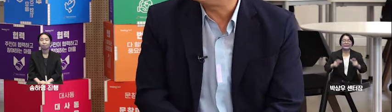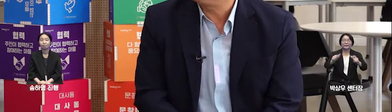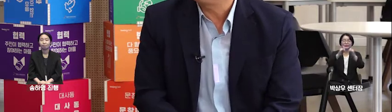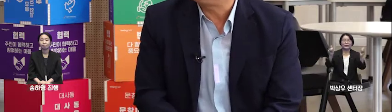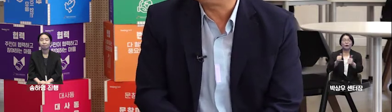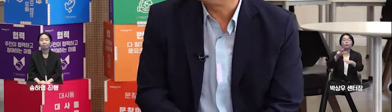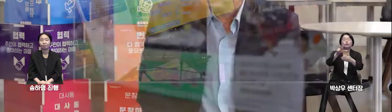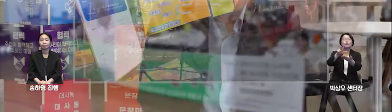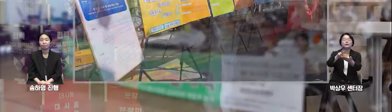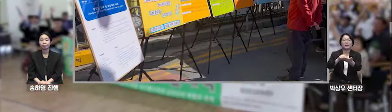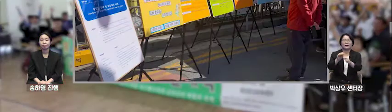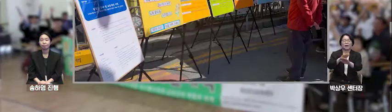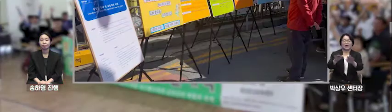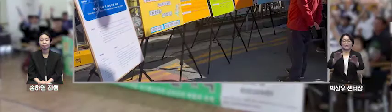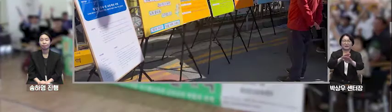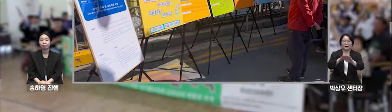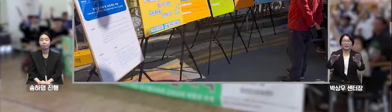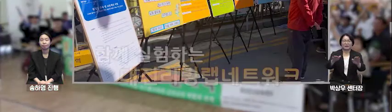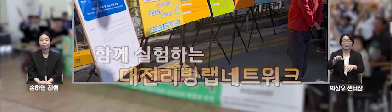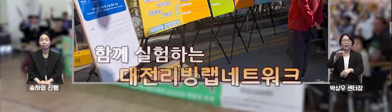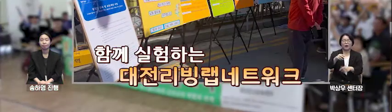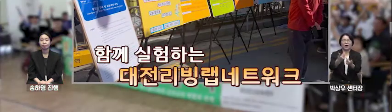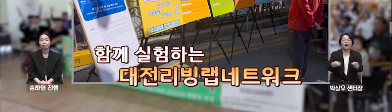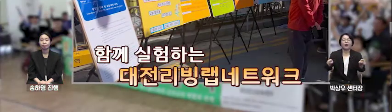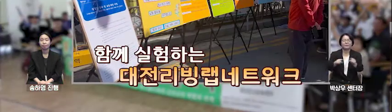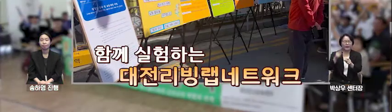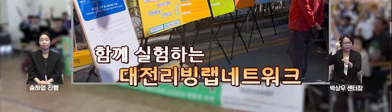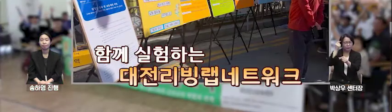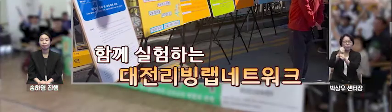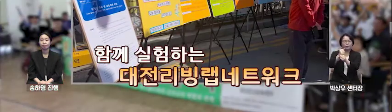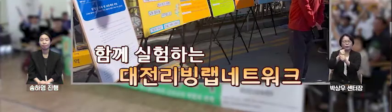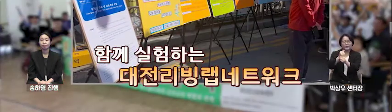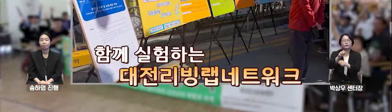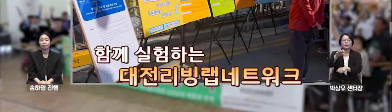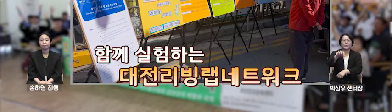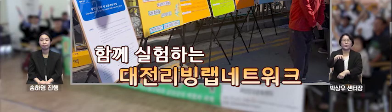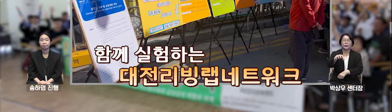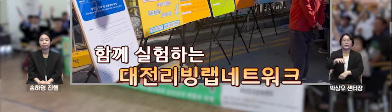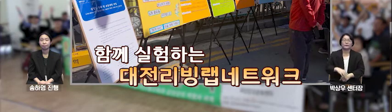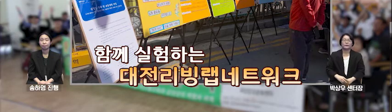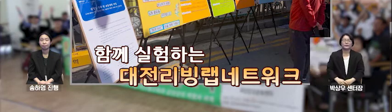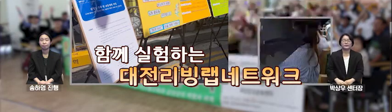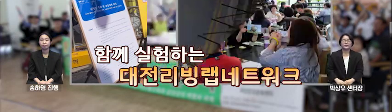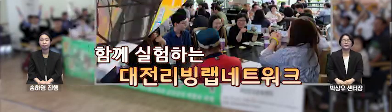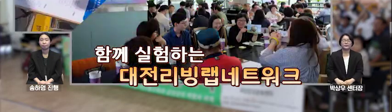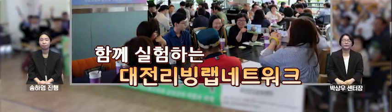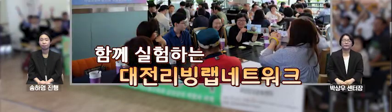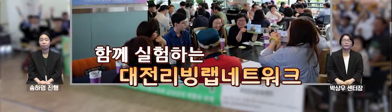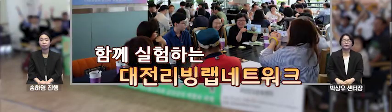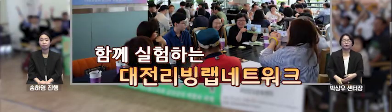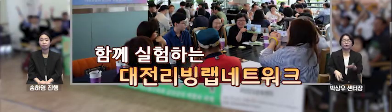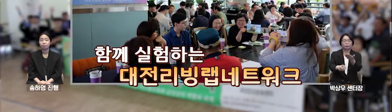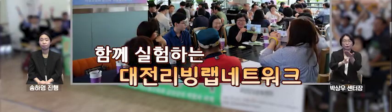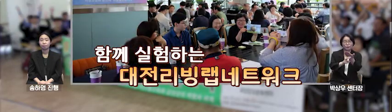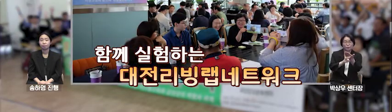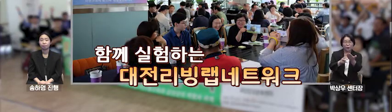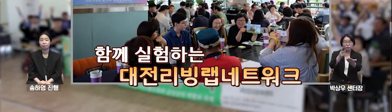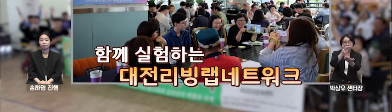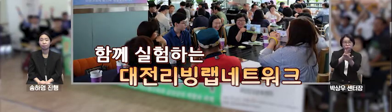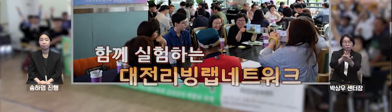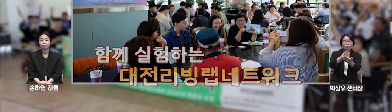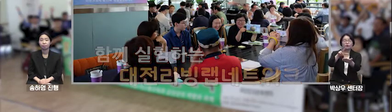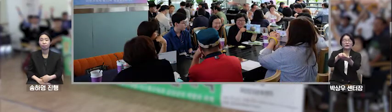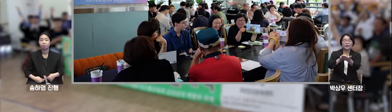지역사회 문제를 해결하는 그러한 것을 함께 실험하는 것이라고 보시면 되실 것 같습니다. 뭐 불법